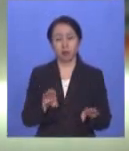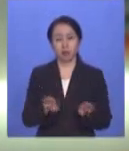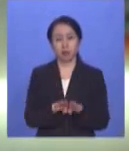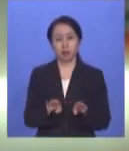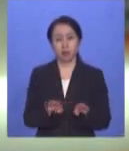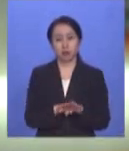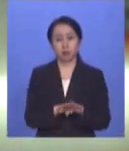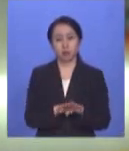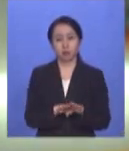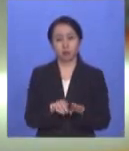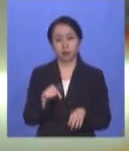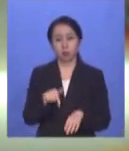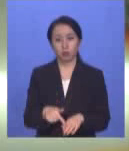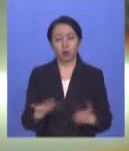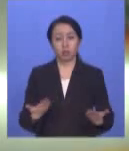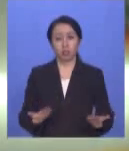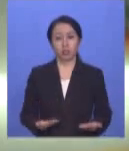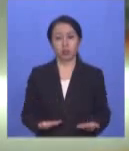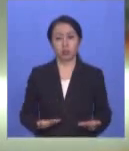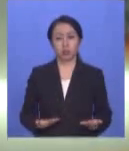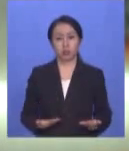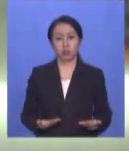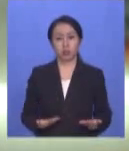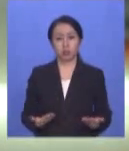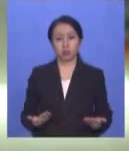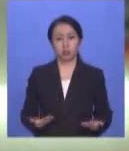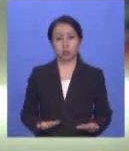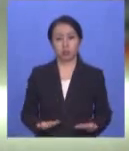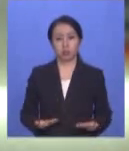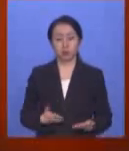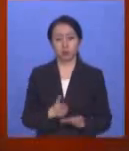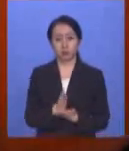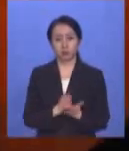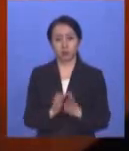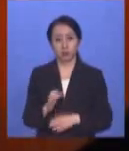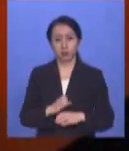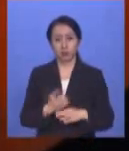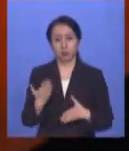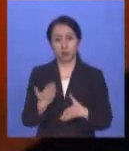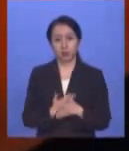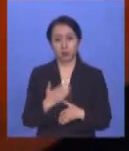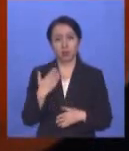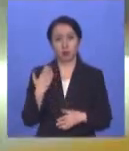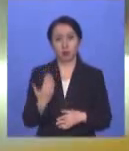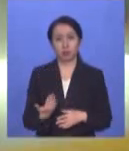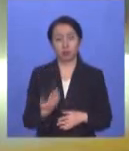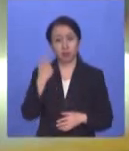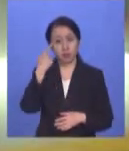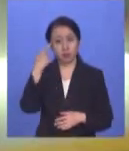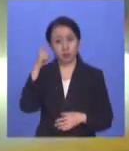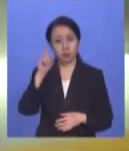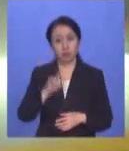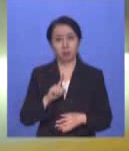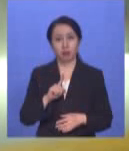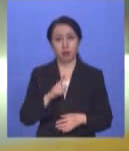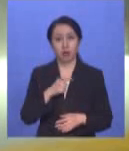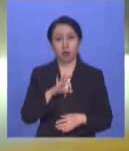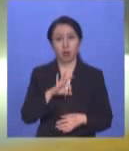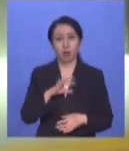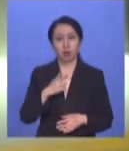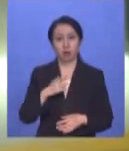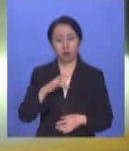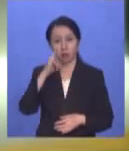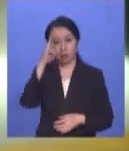сравнение той жизни и жизни на политическом плане. Благодаря ему мы знаем Евгения Онегина